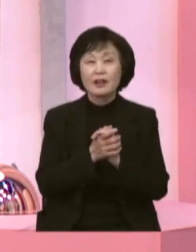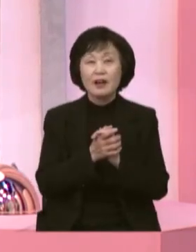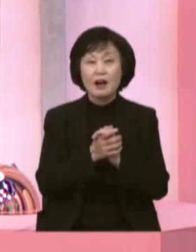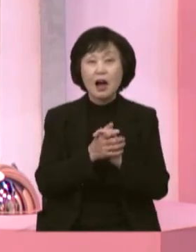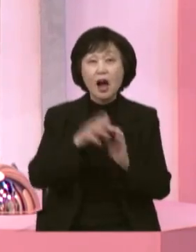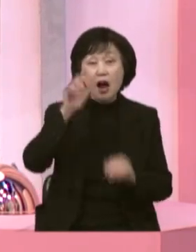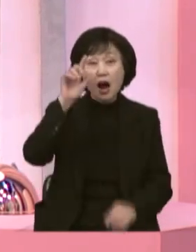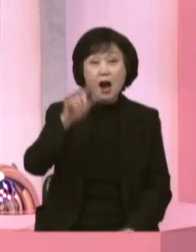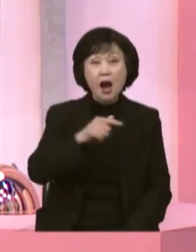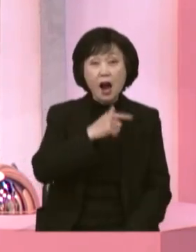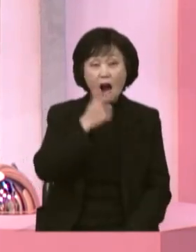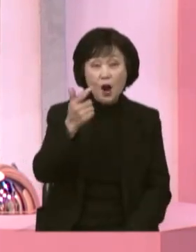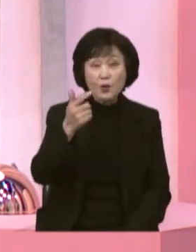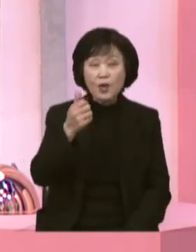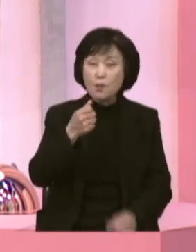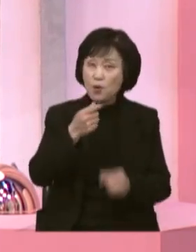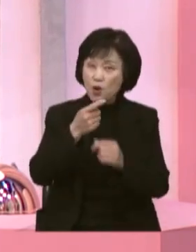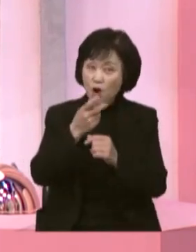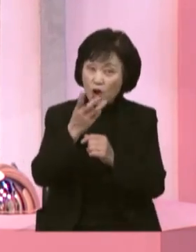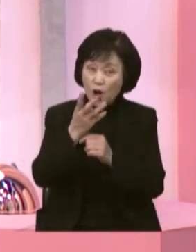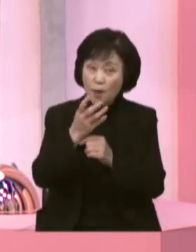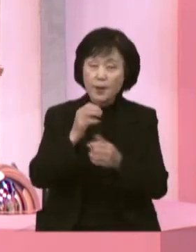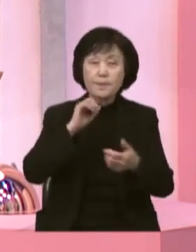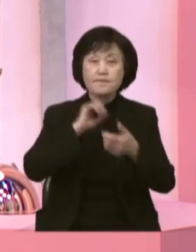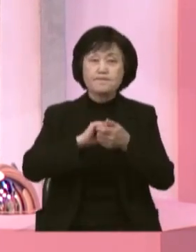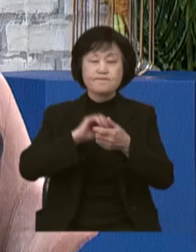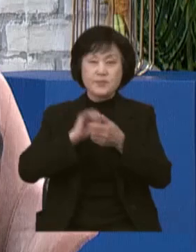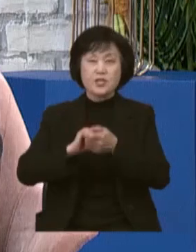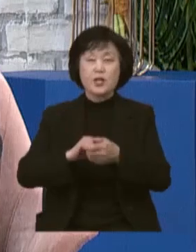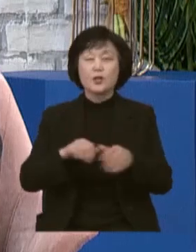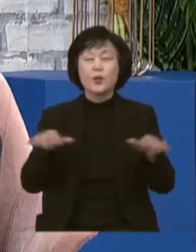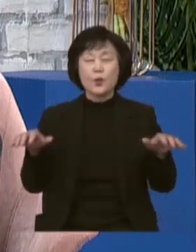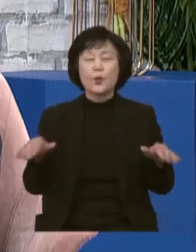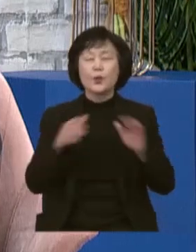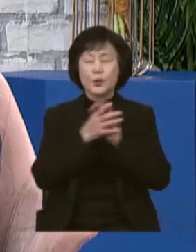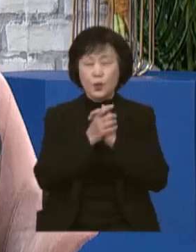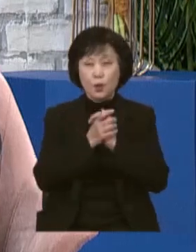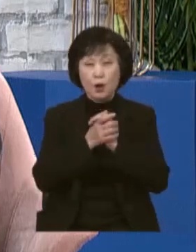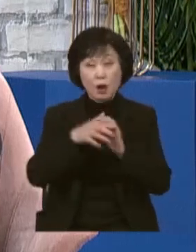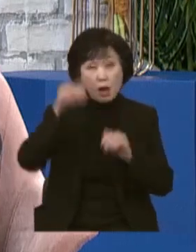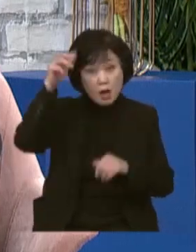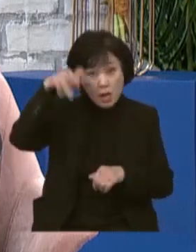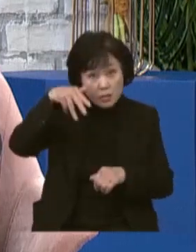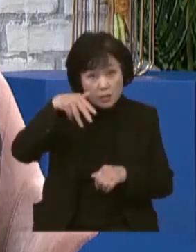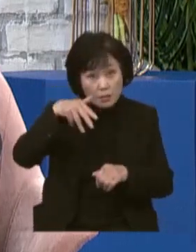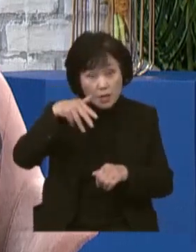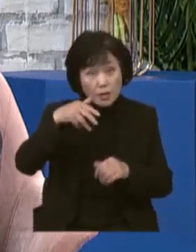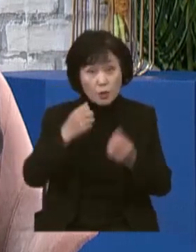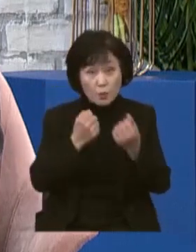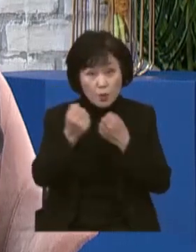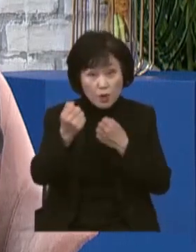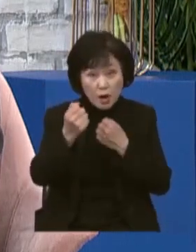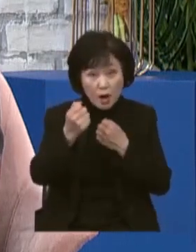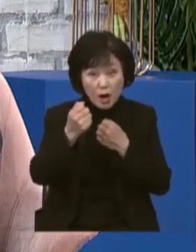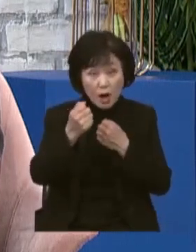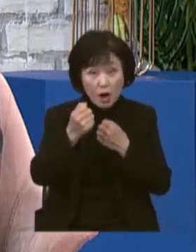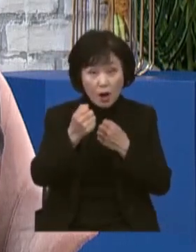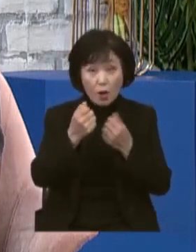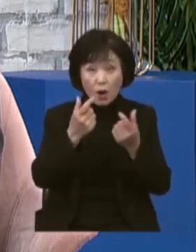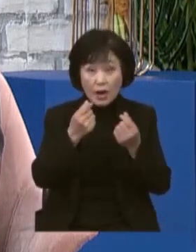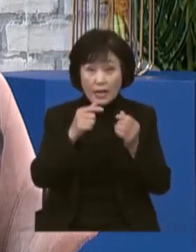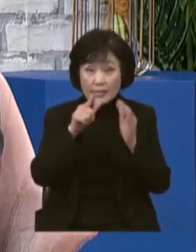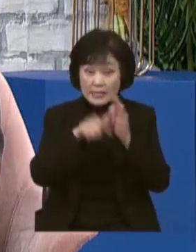뭐 이거는 뭐 하루에 몇 번씩 딱 정해놓고. 예. 아니 그 치매가 걸리셨어도 그게 계속 루틴으로.